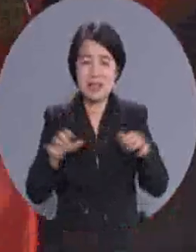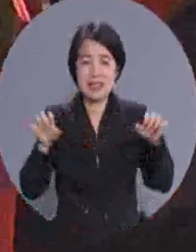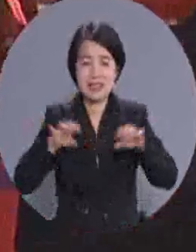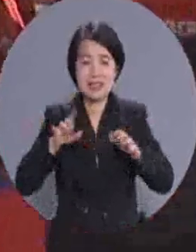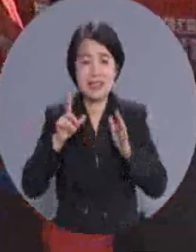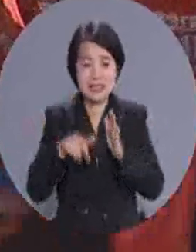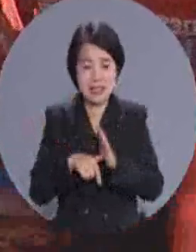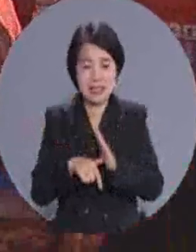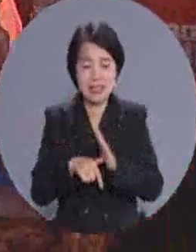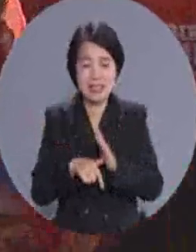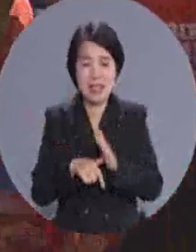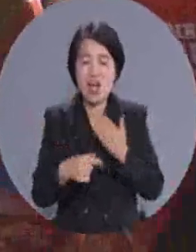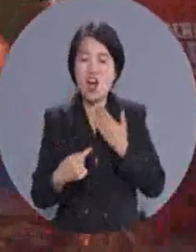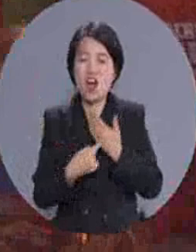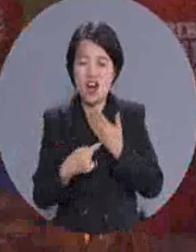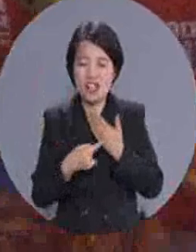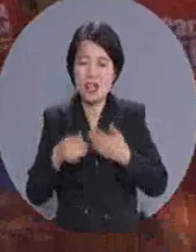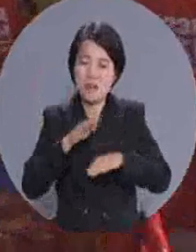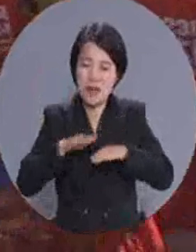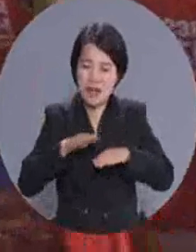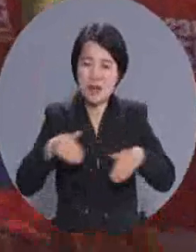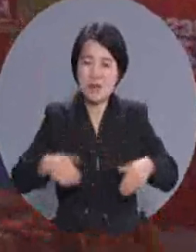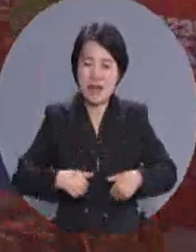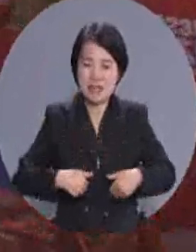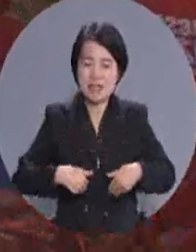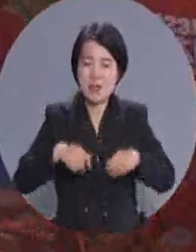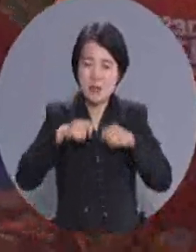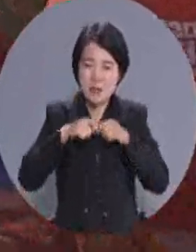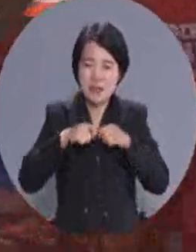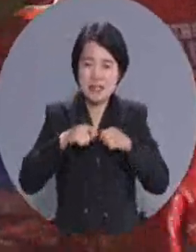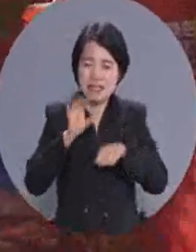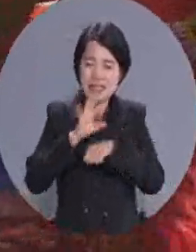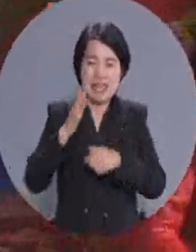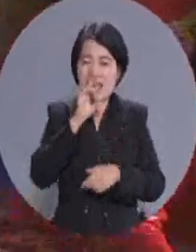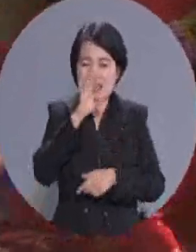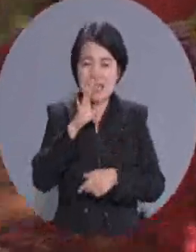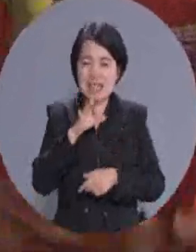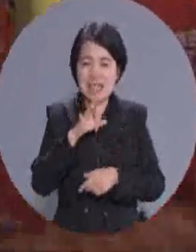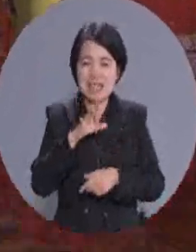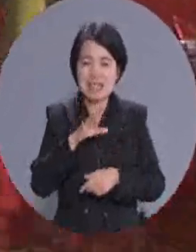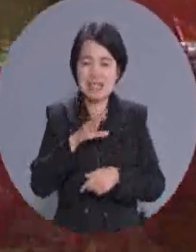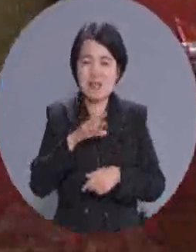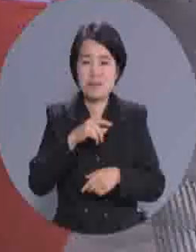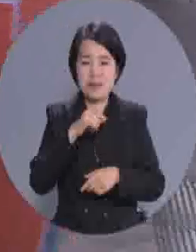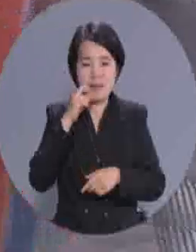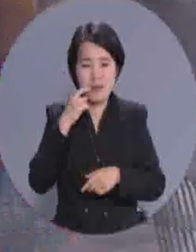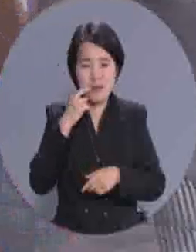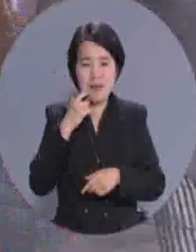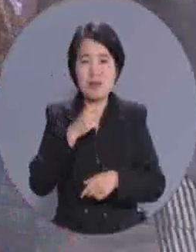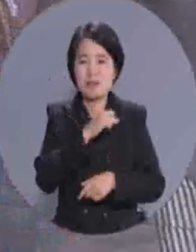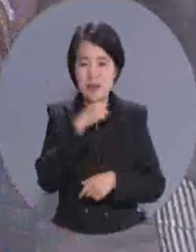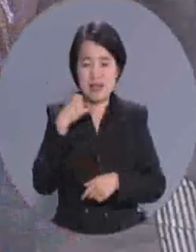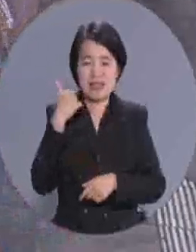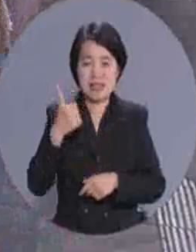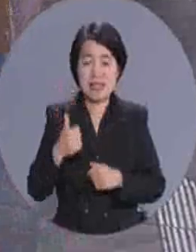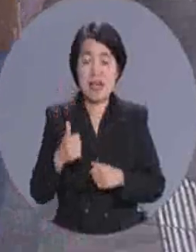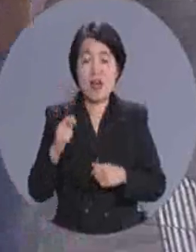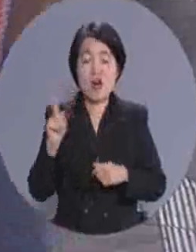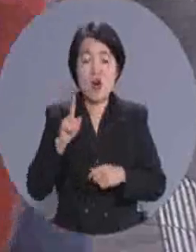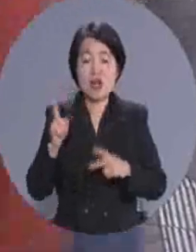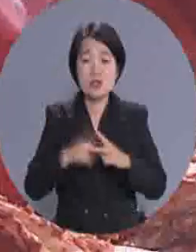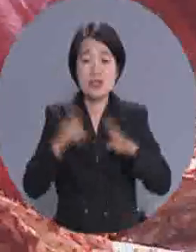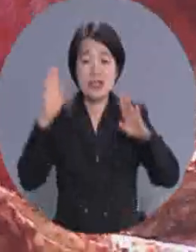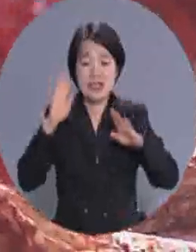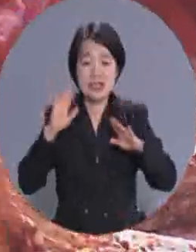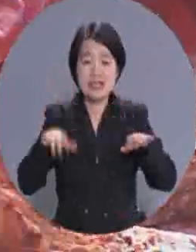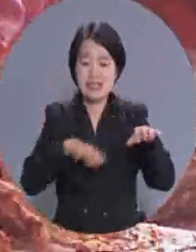때 겉에 붙어야 된다. 그리고 구석구석 꼼꼼하게 하지 맛이 잘 배겨서 맛있다. 한 초등학생은 김치를